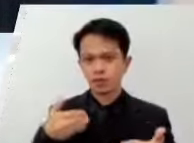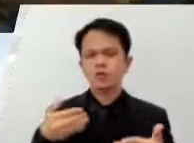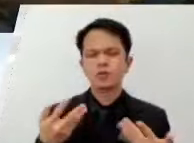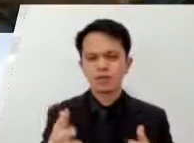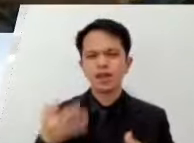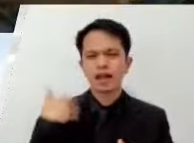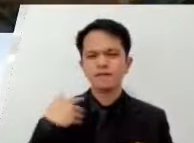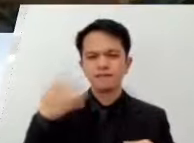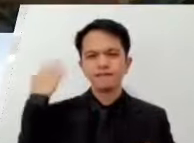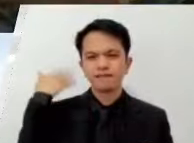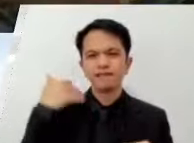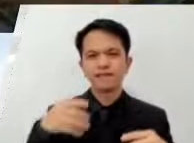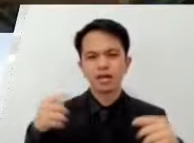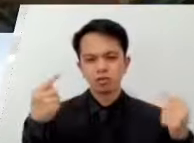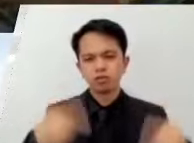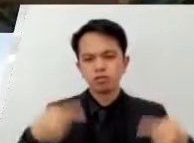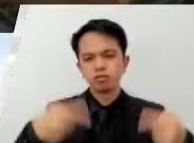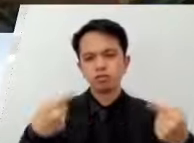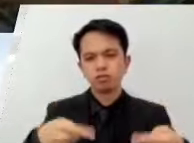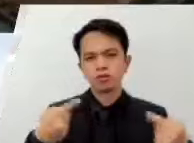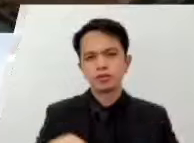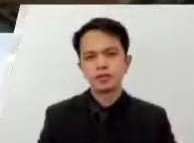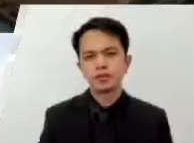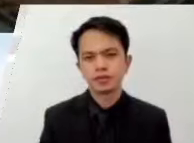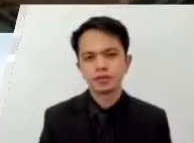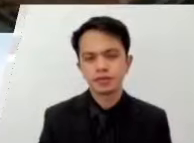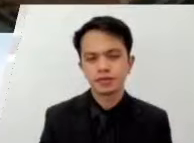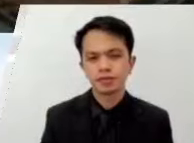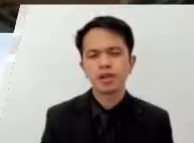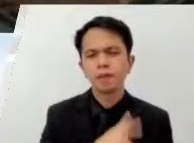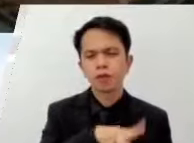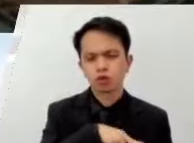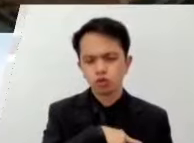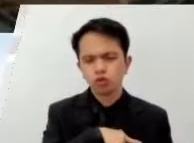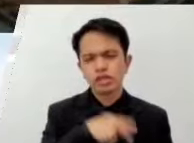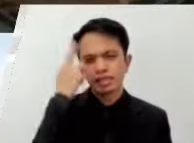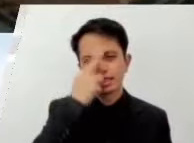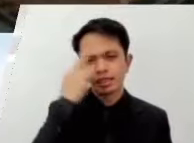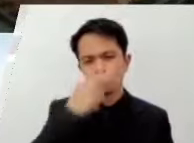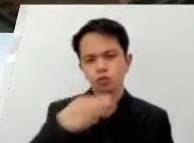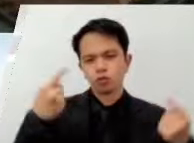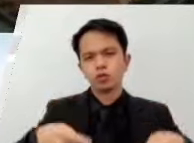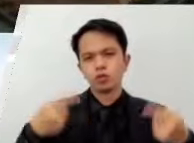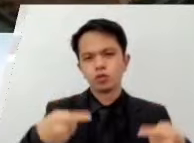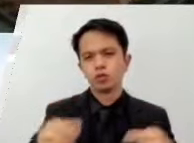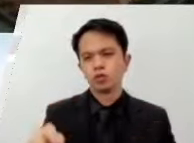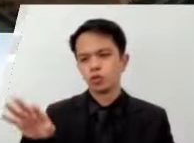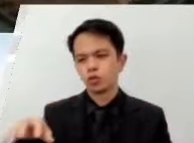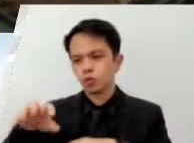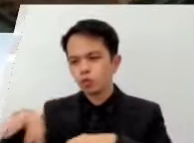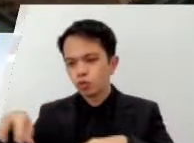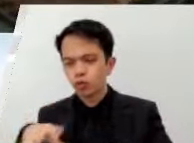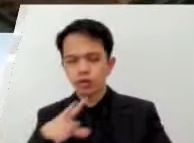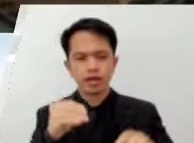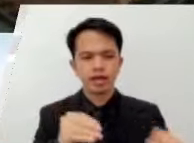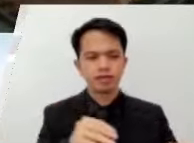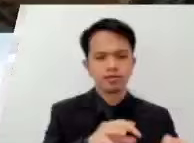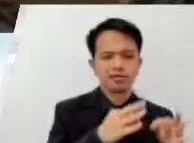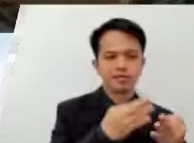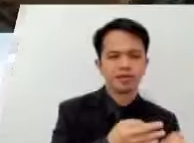biktima. Personal matters between his neighbor, kaya siguro nangyari yun, and yung